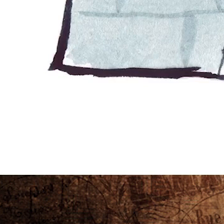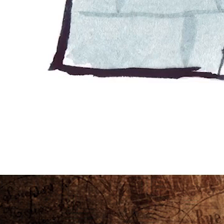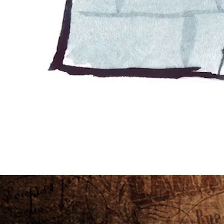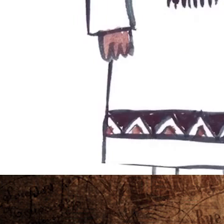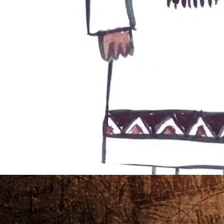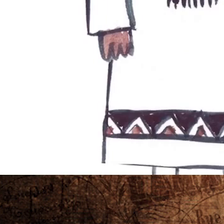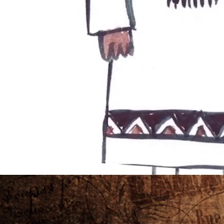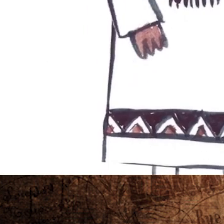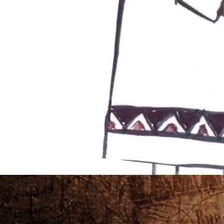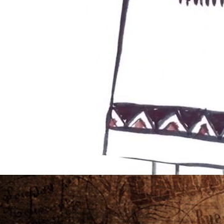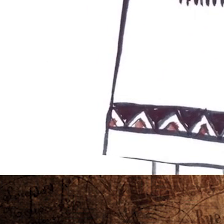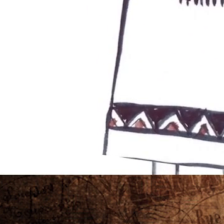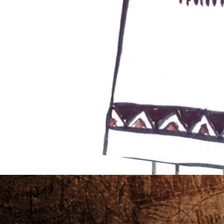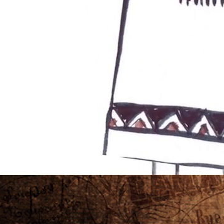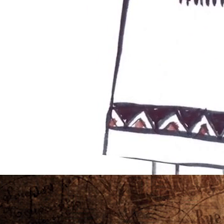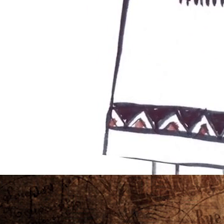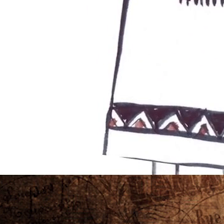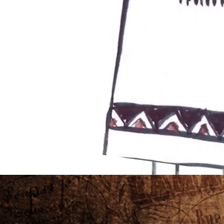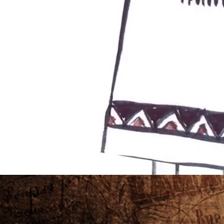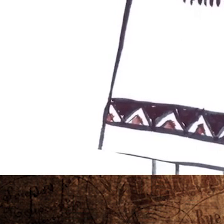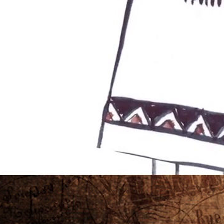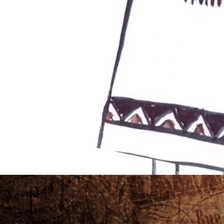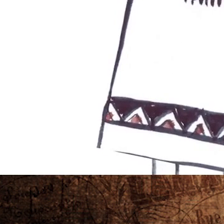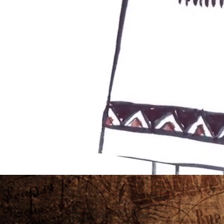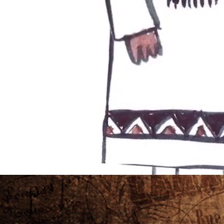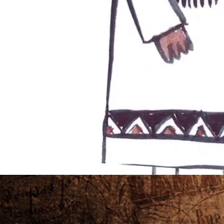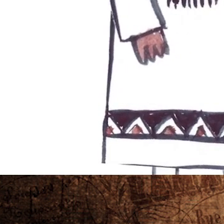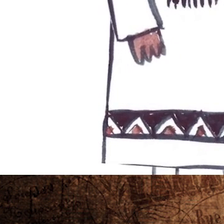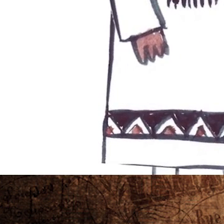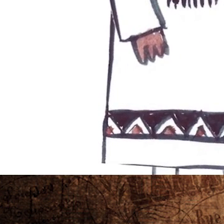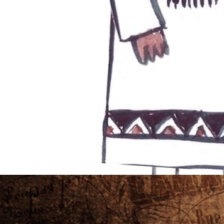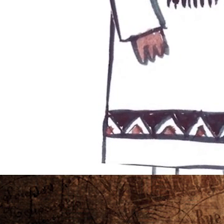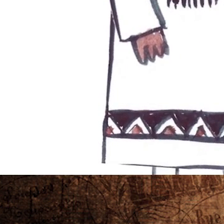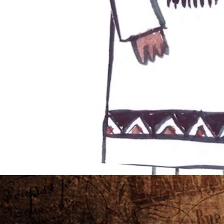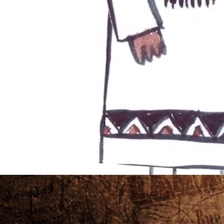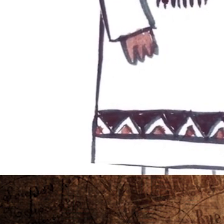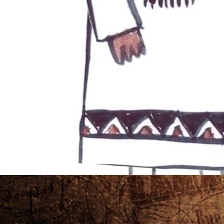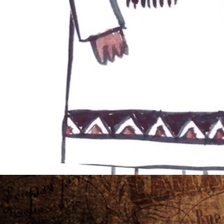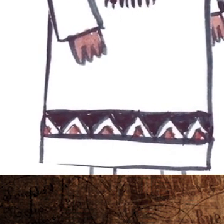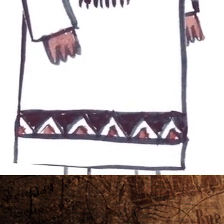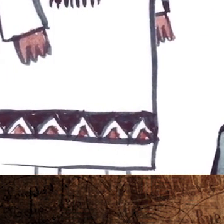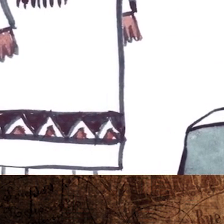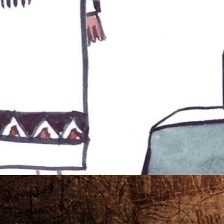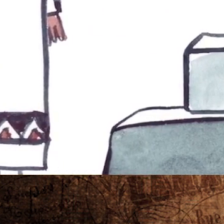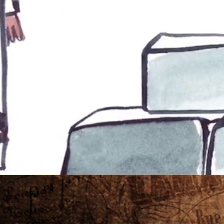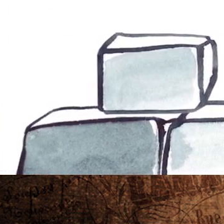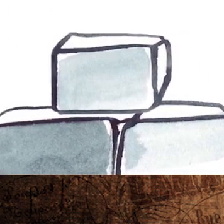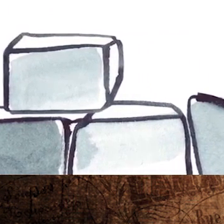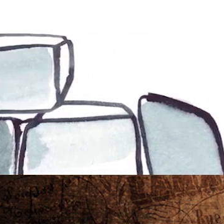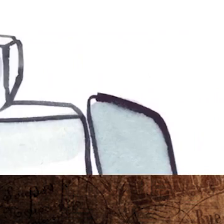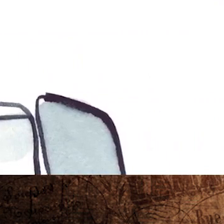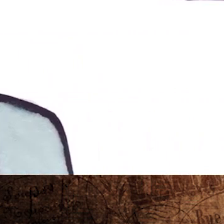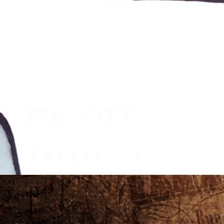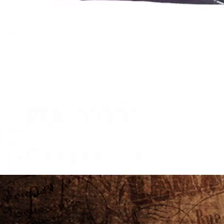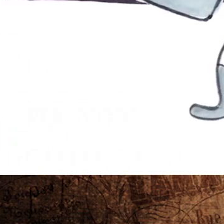угодно но на самом деле это узлы язык первичен а письменный вторичен это легко доказать многие